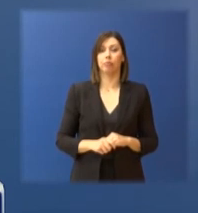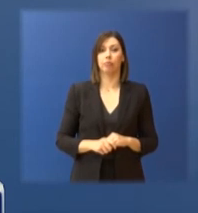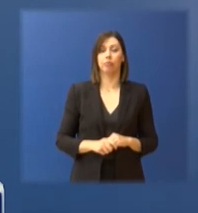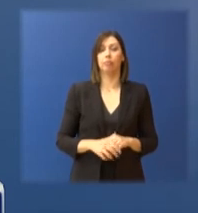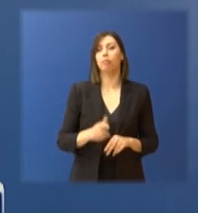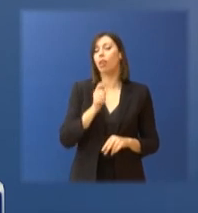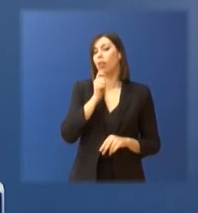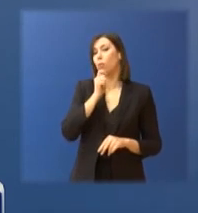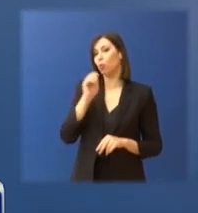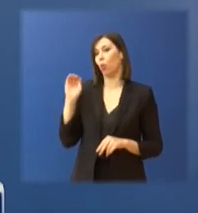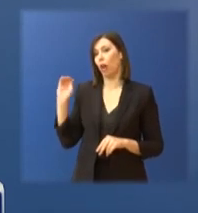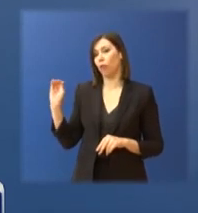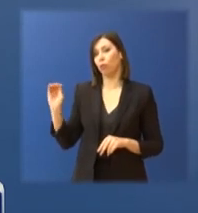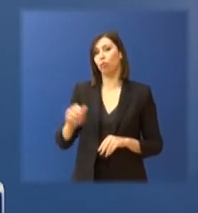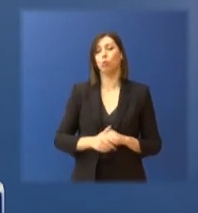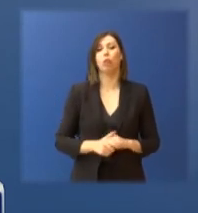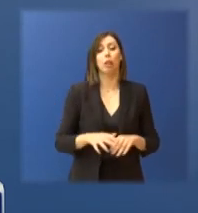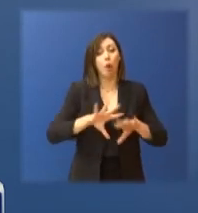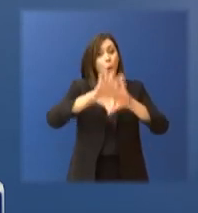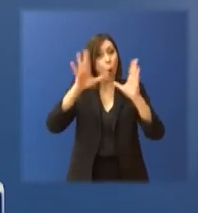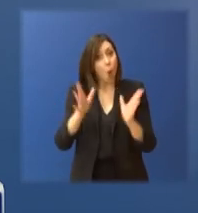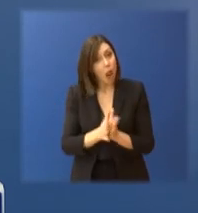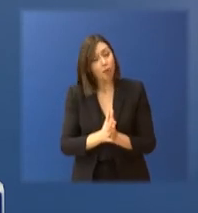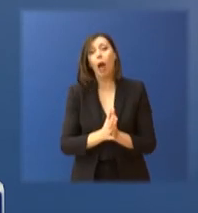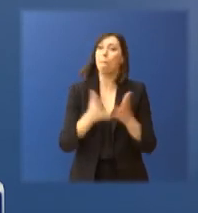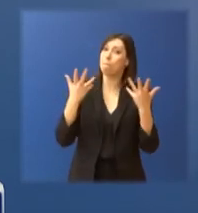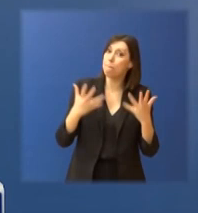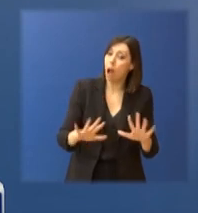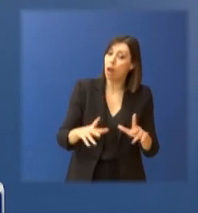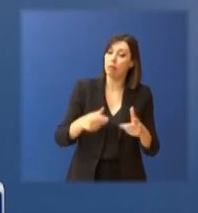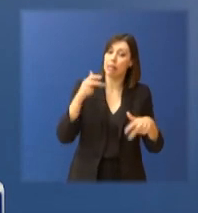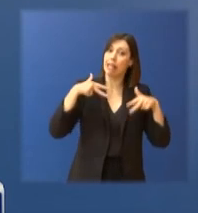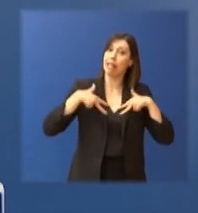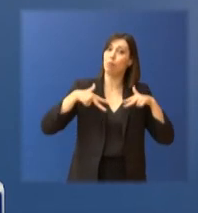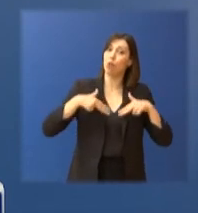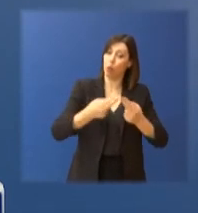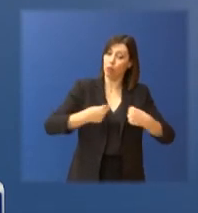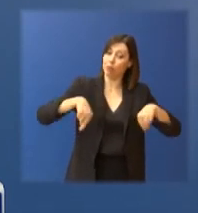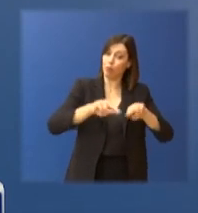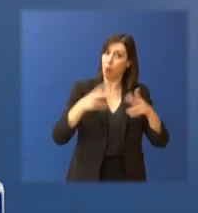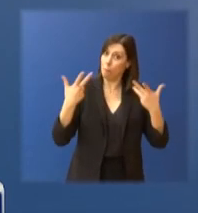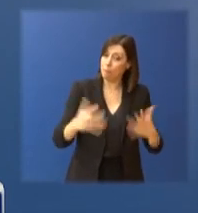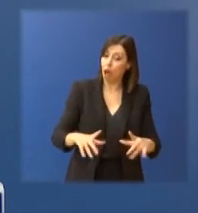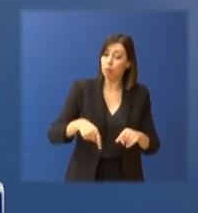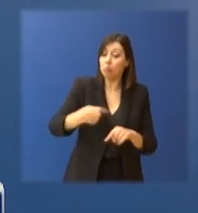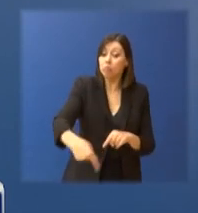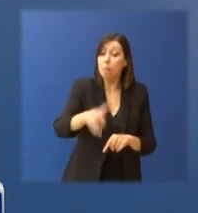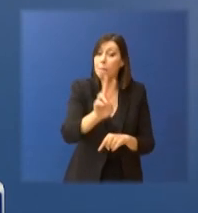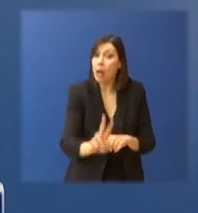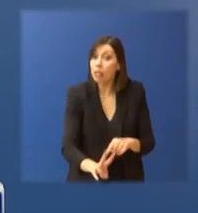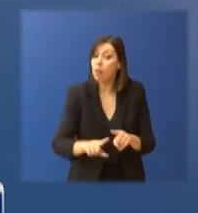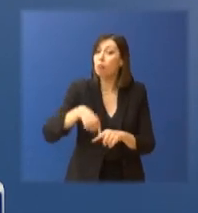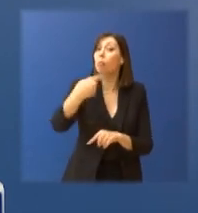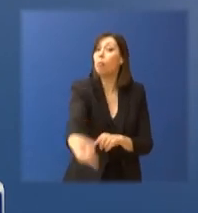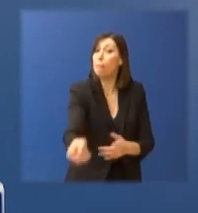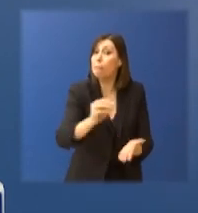νομοσχέδια, κύριε Υπουργέ, έχουν περάσει από το Υπουργικό. Θα περάσουν στο Υπουργικό που έρχεται ή θα χρειαστεί και ένα ακόμα Υπουργικό Συμβούλιο? Όποια νομοσχέδια